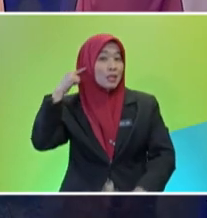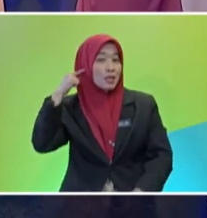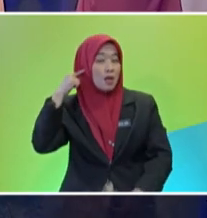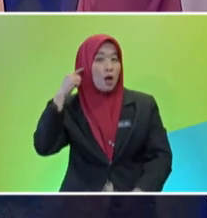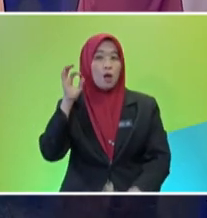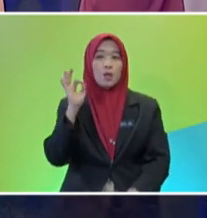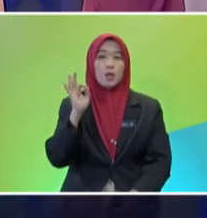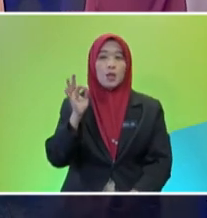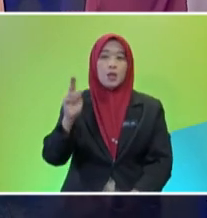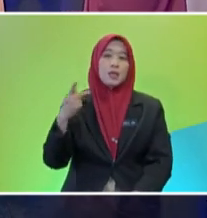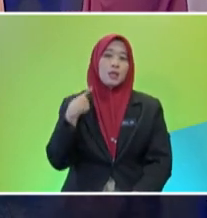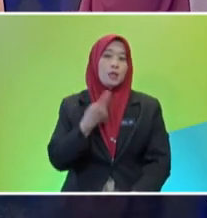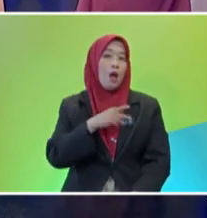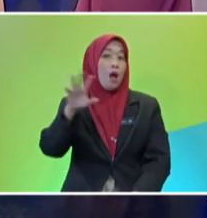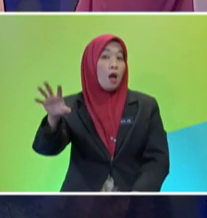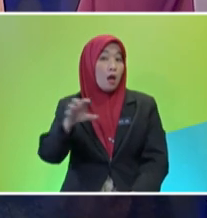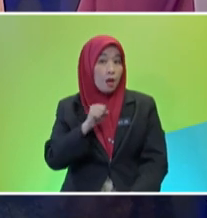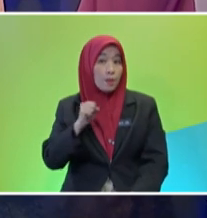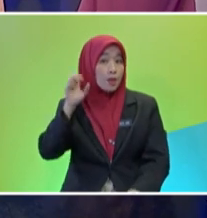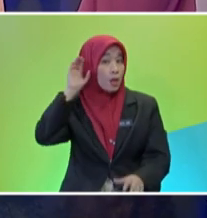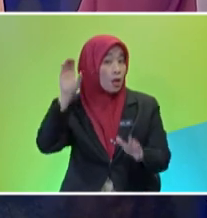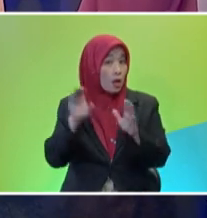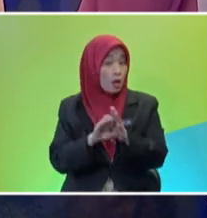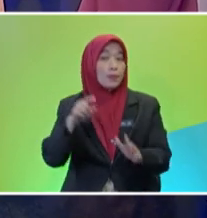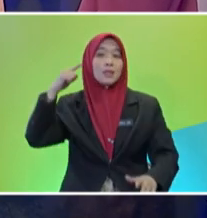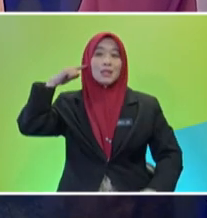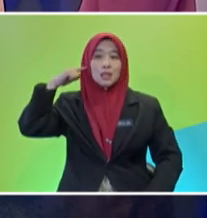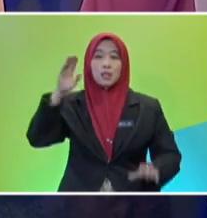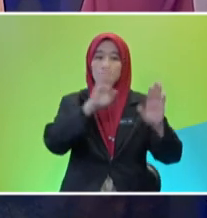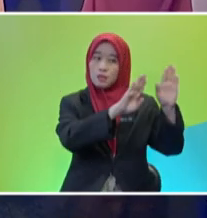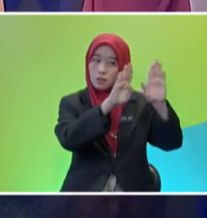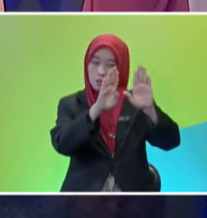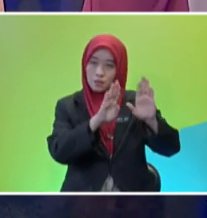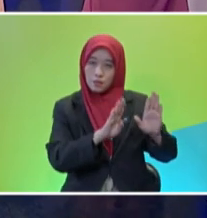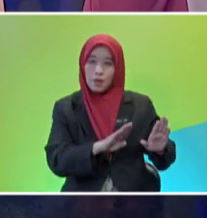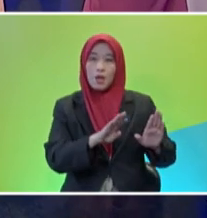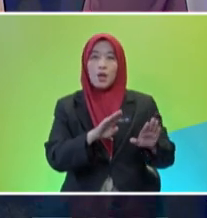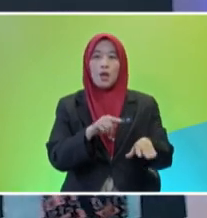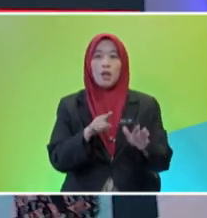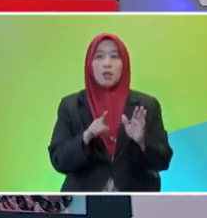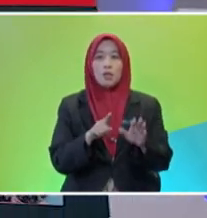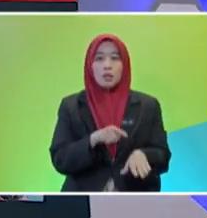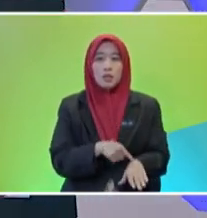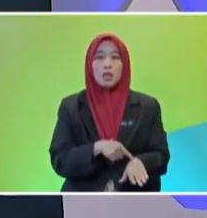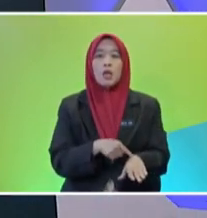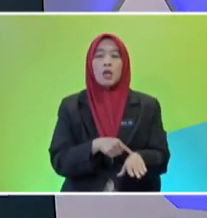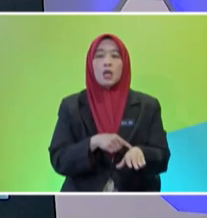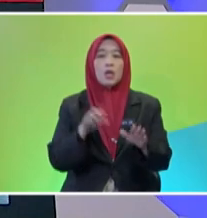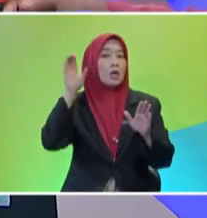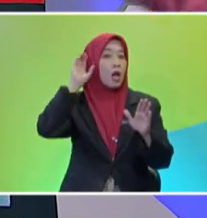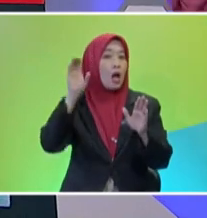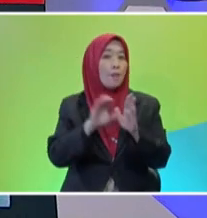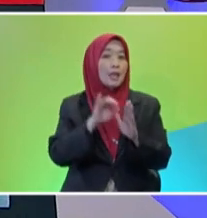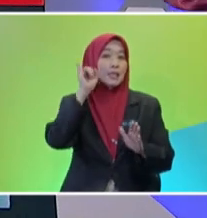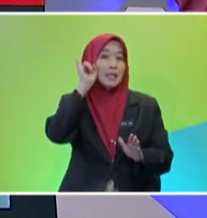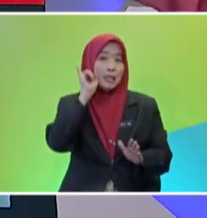gambar telinga. Tampalkan di sini. Okey, tampal di gambar Isha ni. Seronok sangat tu, tersenyum-senyum dengan